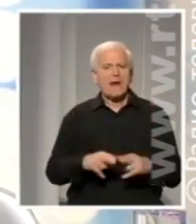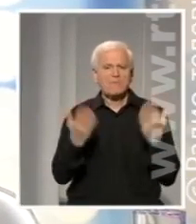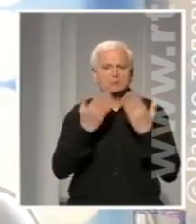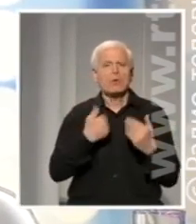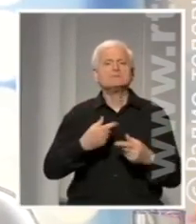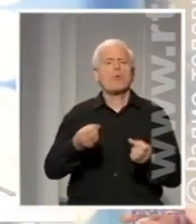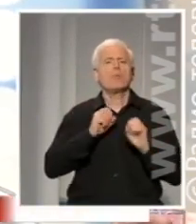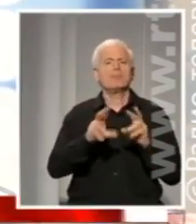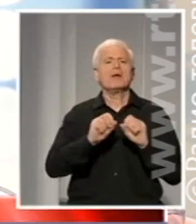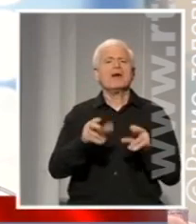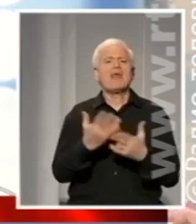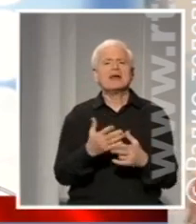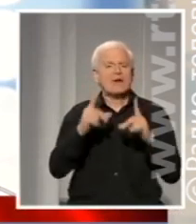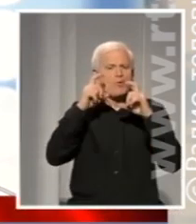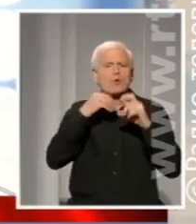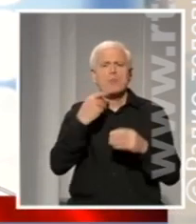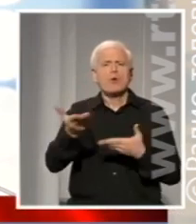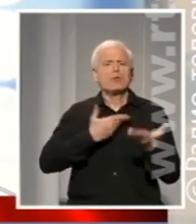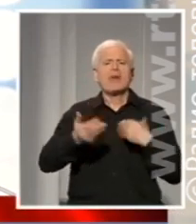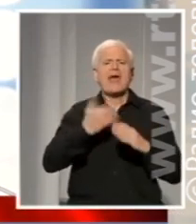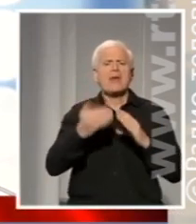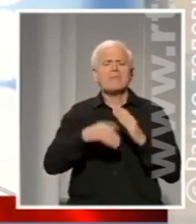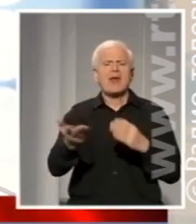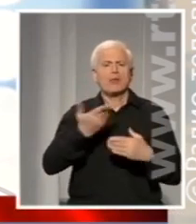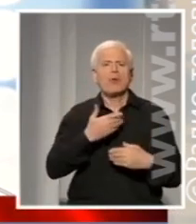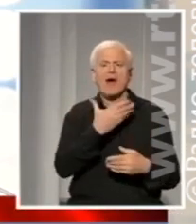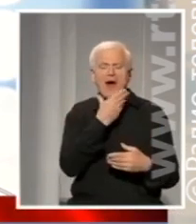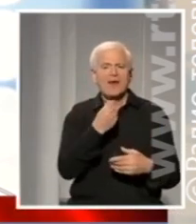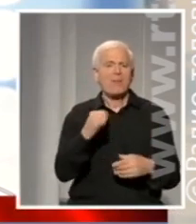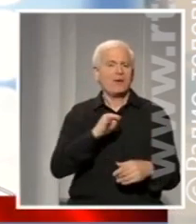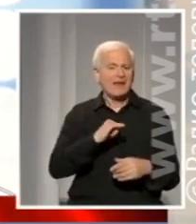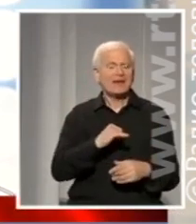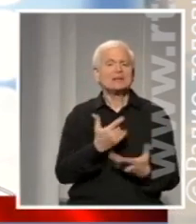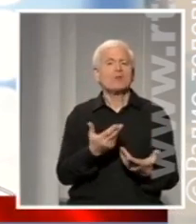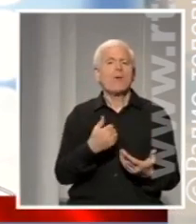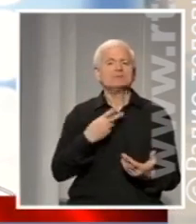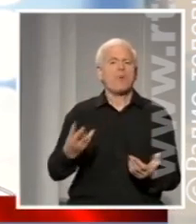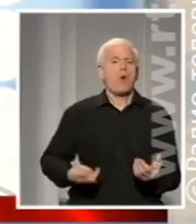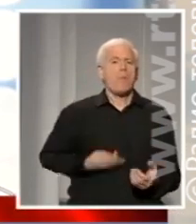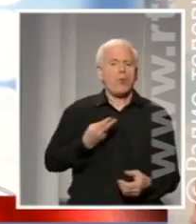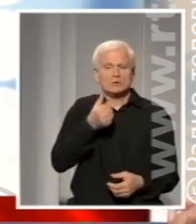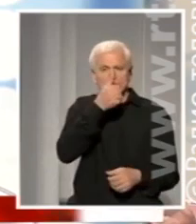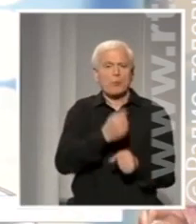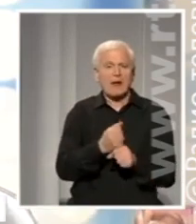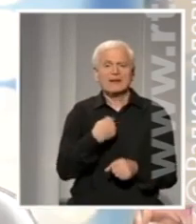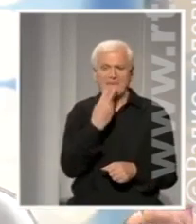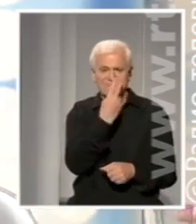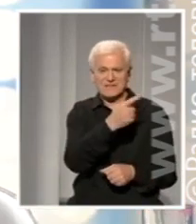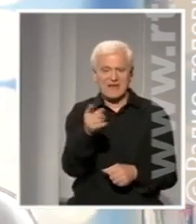na naše mail adrese da je to zaista jako i lepo i šarmantno. Ponosni smo, bar po onome što smo do sada videli, na